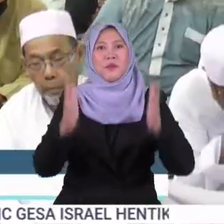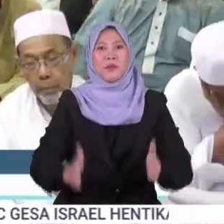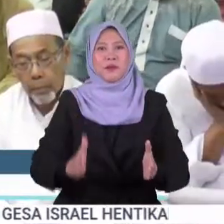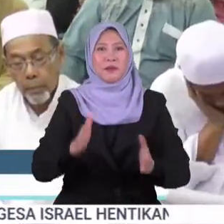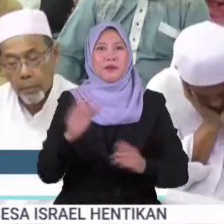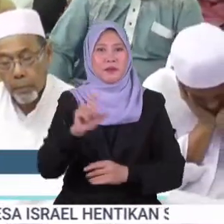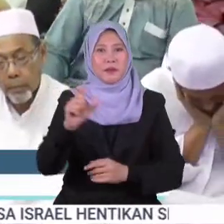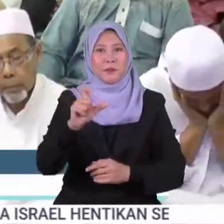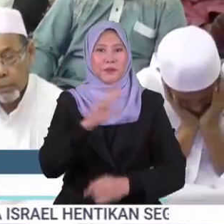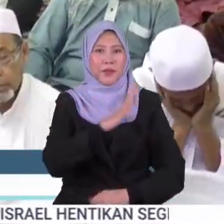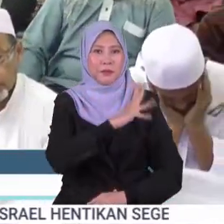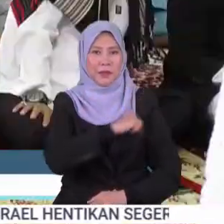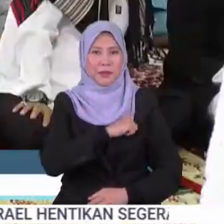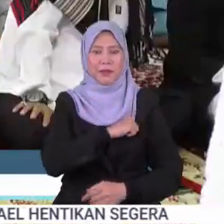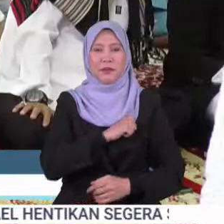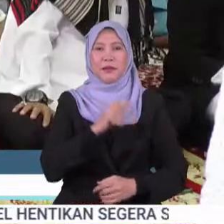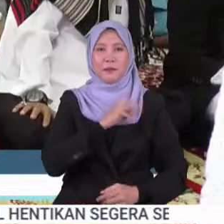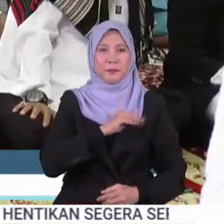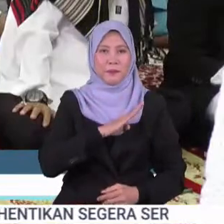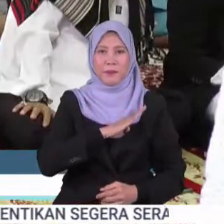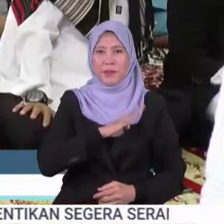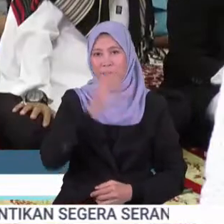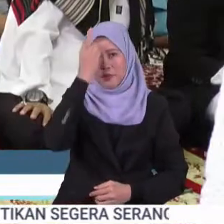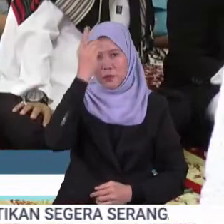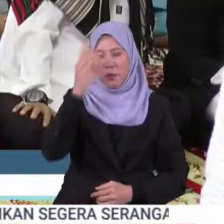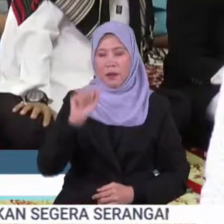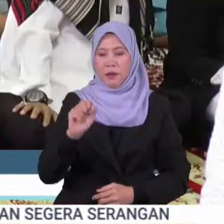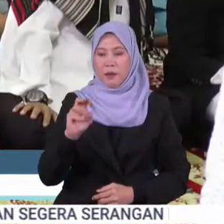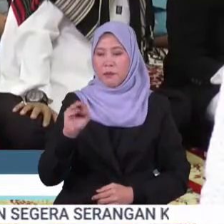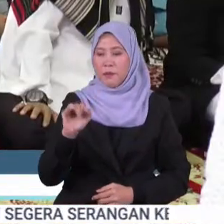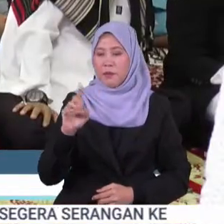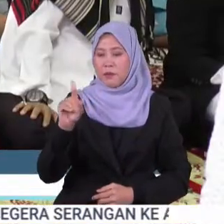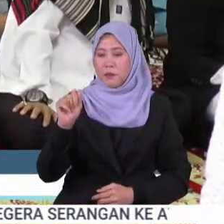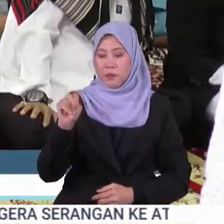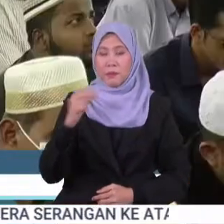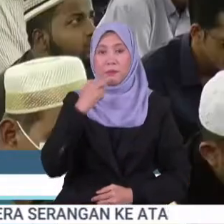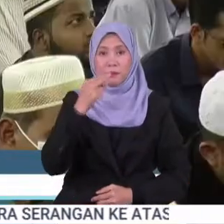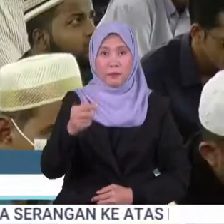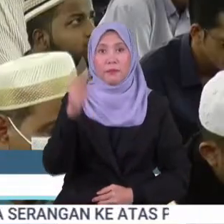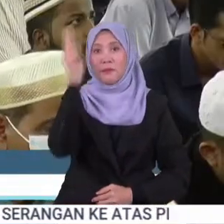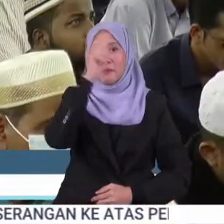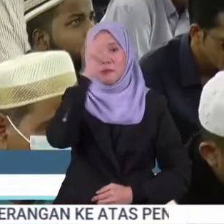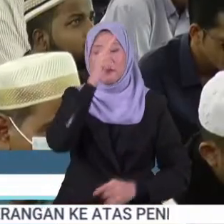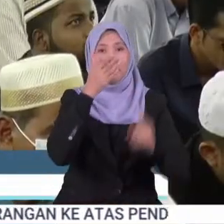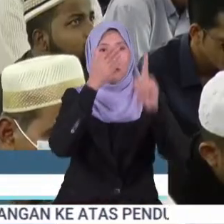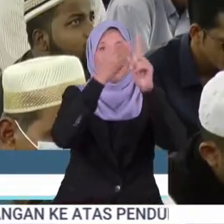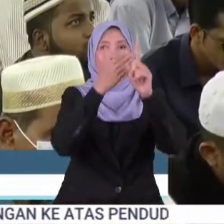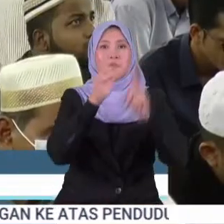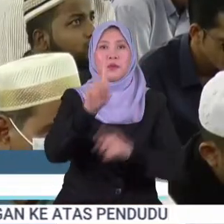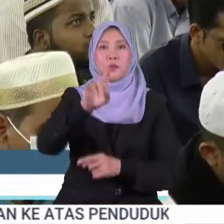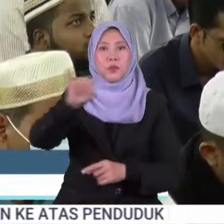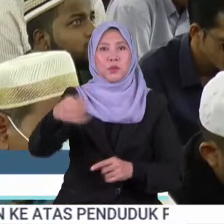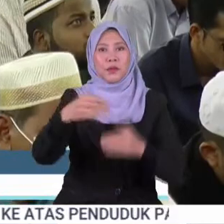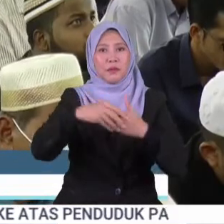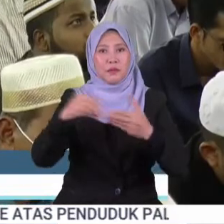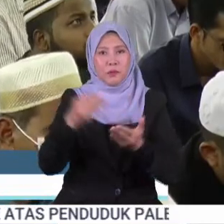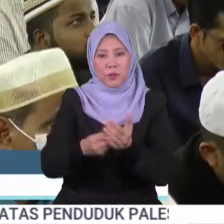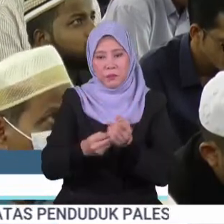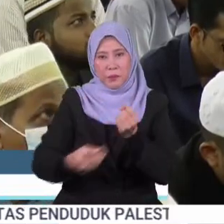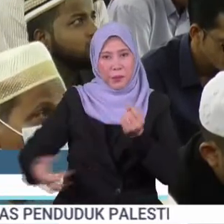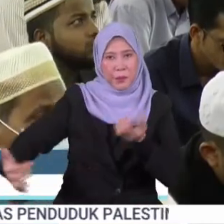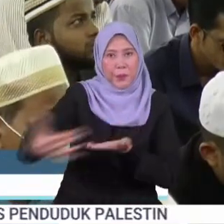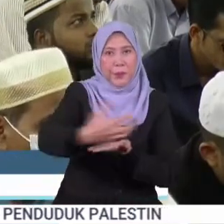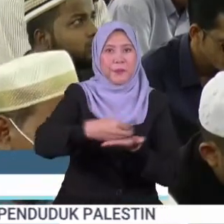di Palestin. Menteri Besar Datuk Seri Aminuddin Harun menyatakan kerajaan negeri menyasarkan RM1 juta kutipan yang